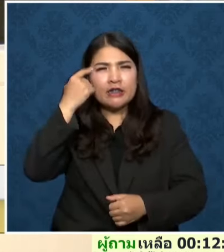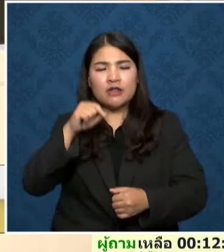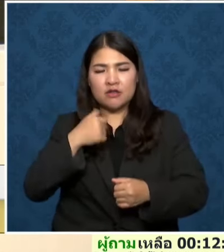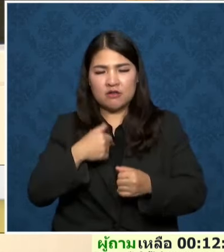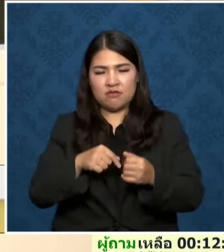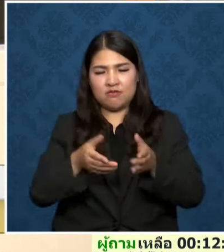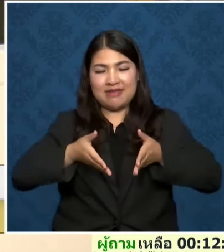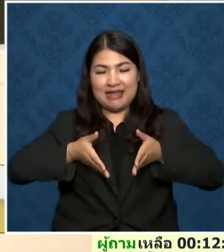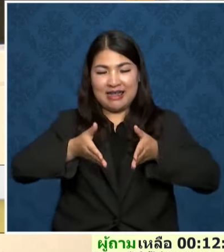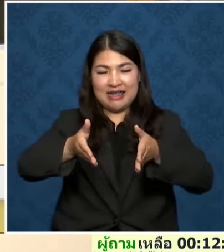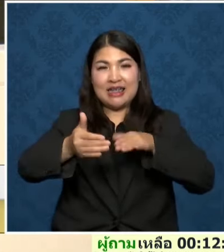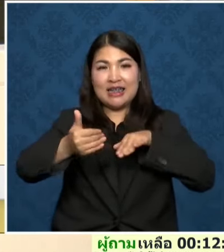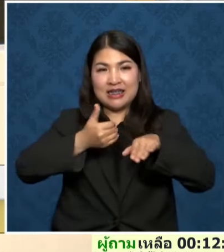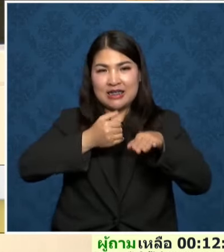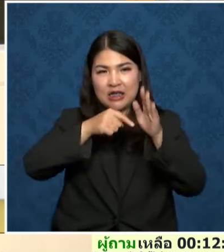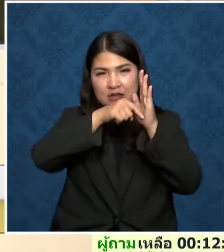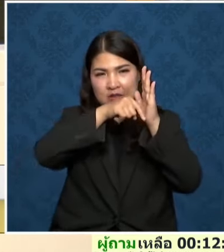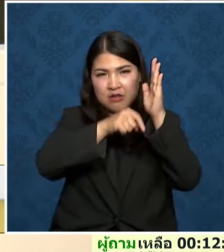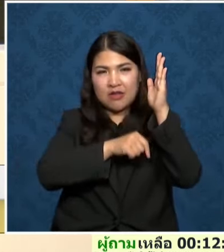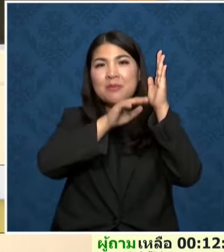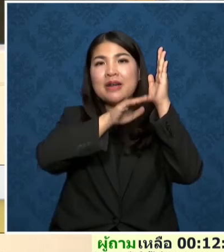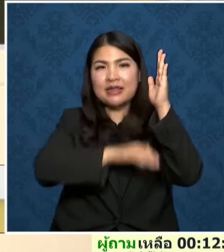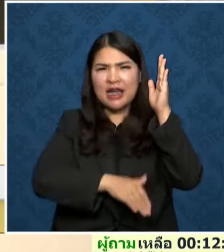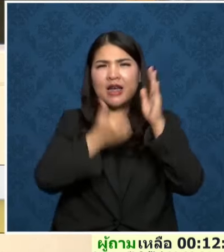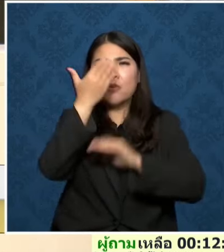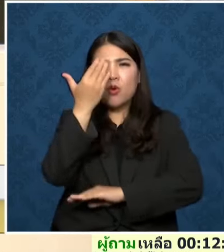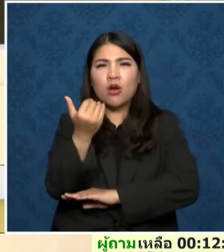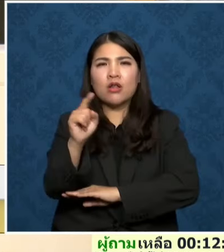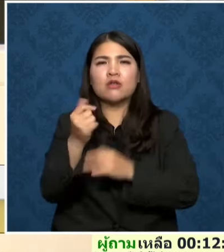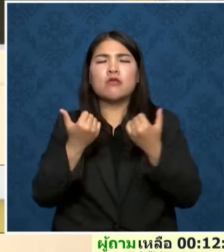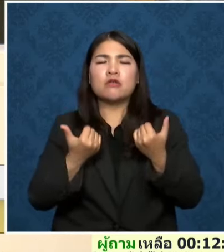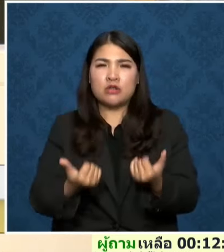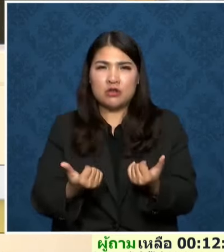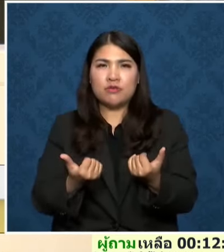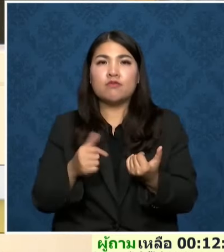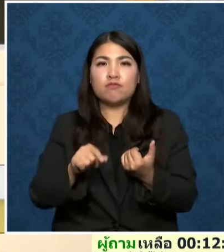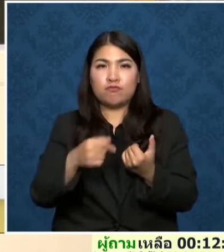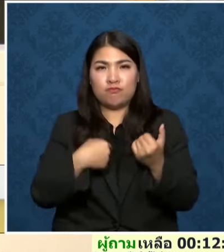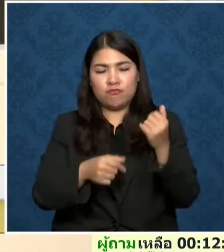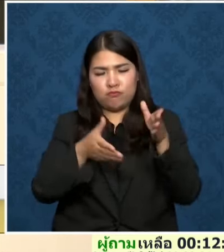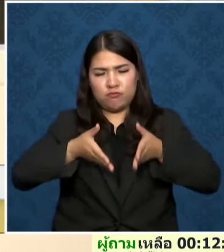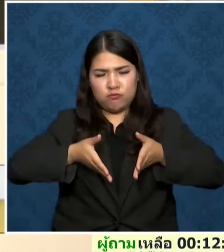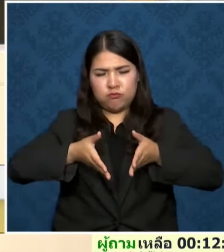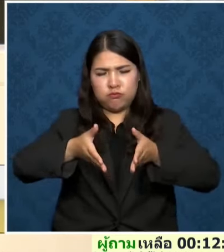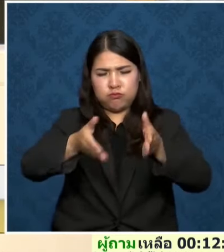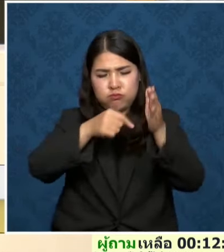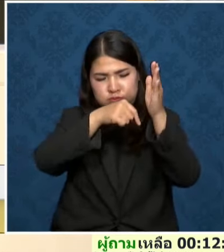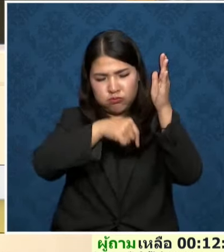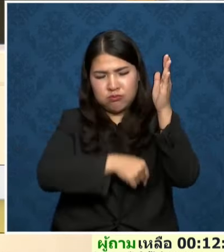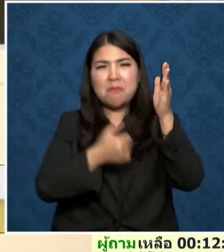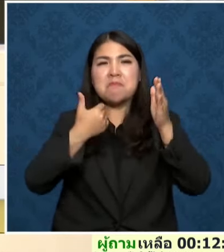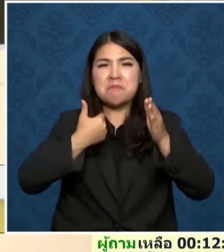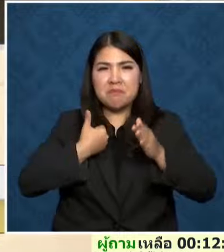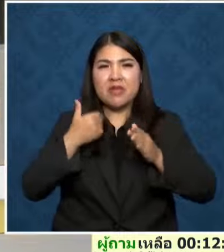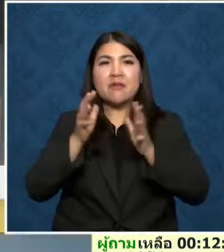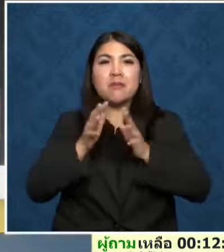ลงไปสู่ภาคใต้ของประเทศนะคะซึ่เน่งจากปัจจบันนี้สู่ภาคใต้มีเปจำนวนมากฉัขอ